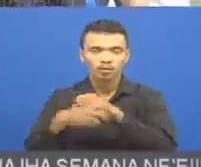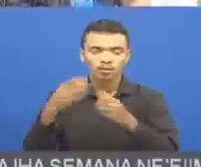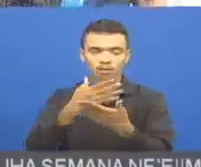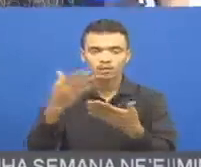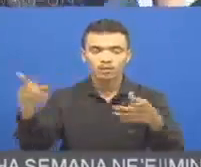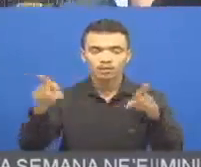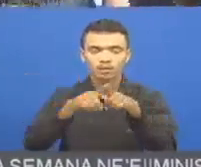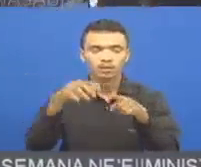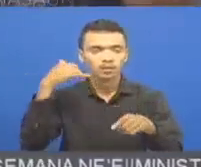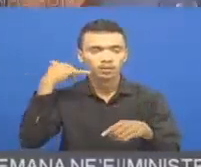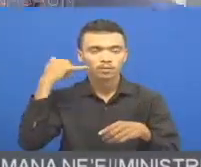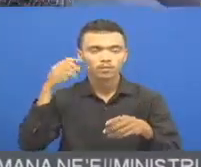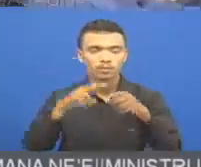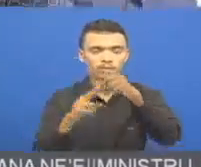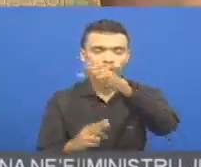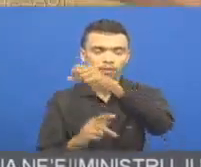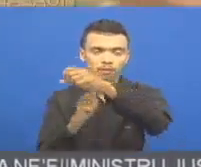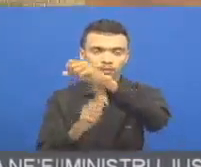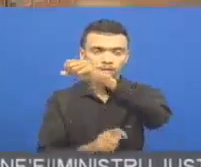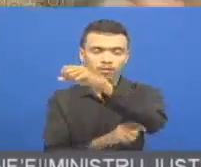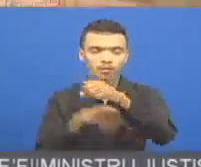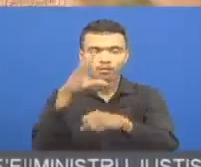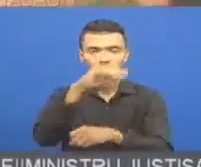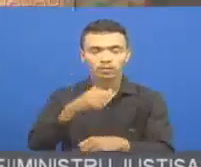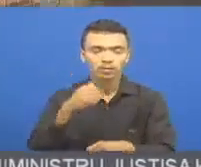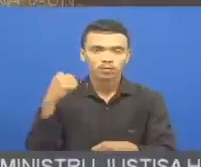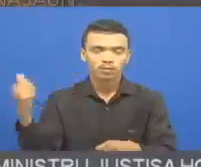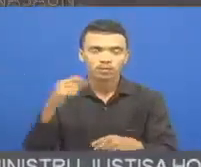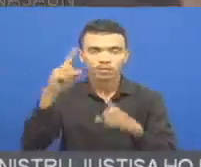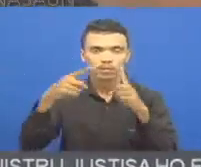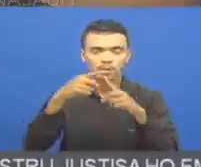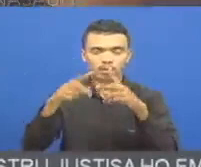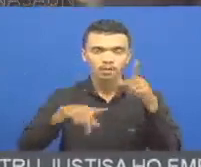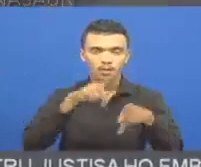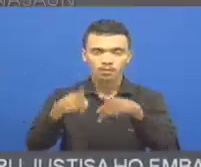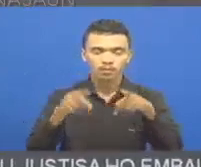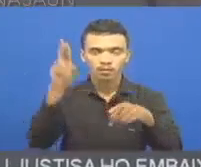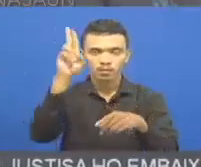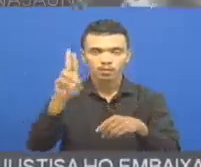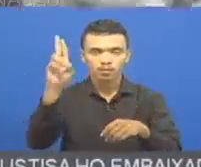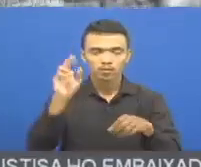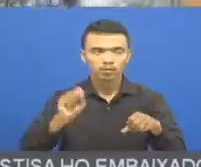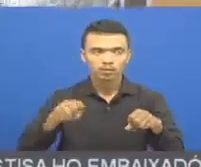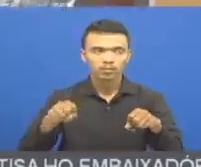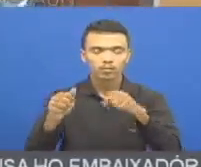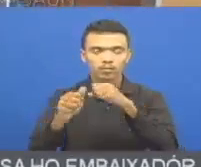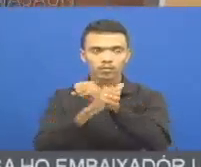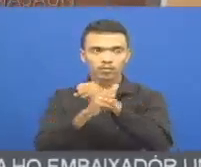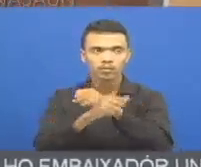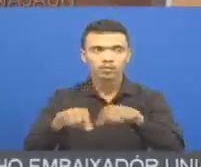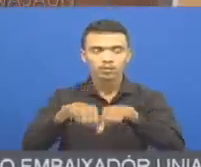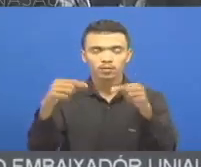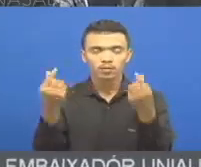hanesang telemóvel pasta no selutang bem gira cidadão cira conduz ela motorizada. Suspeito hirakne,